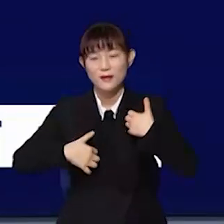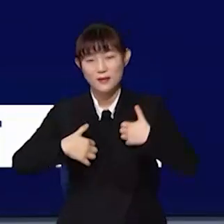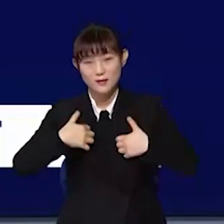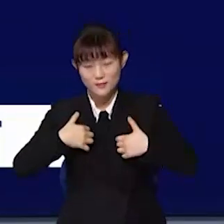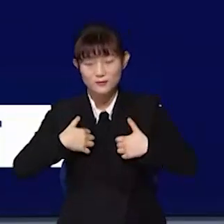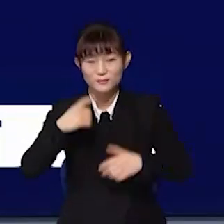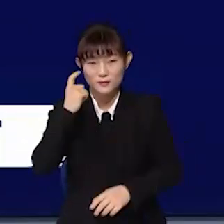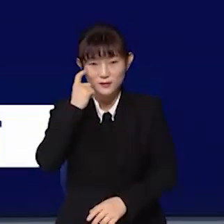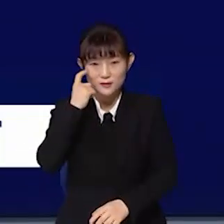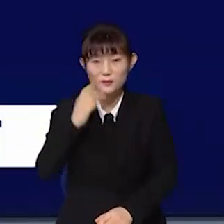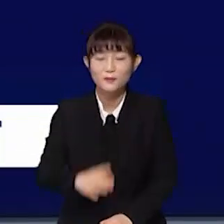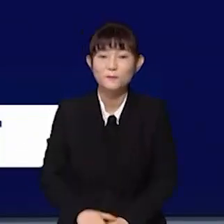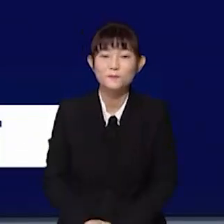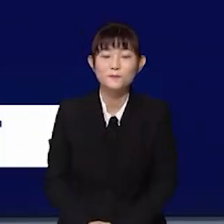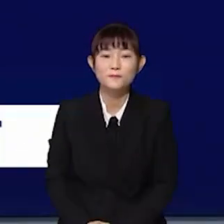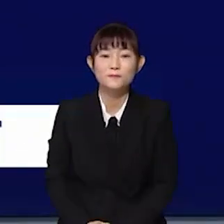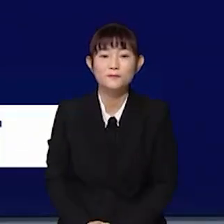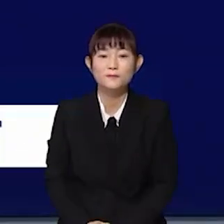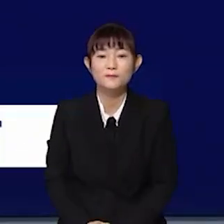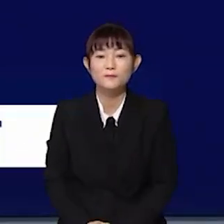이렇게 생각을 하고요. 우선